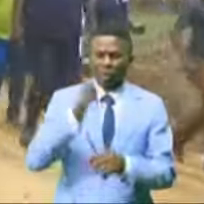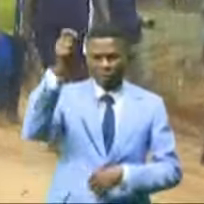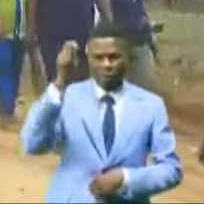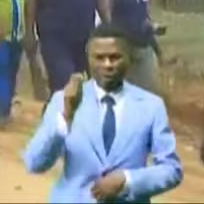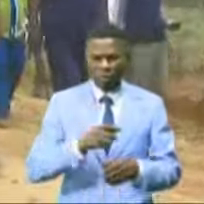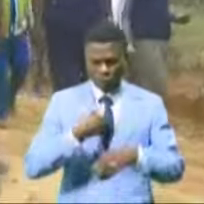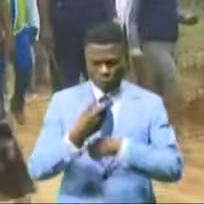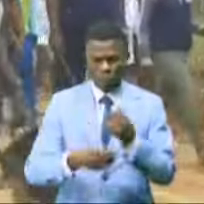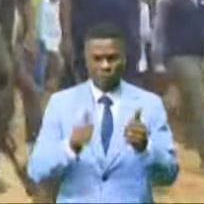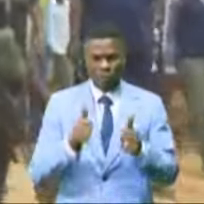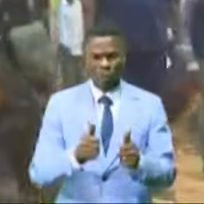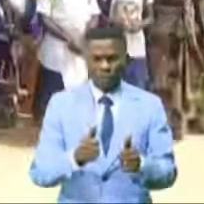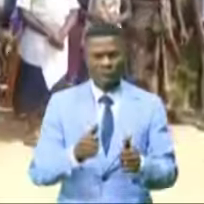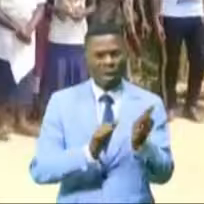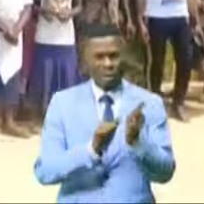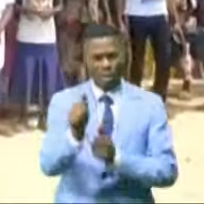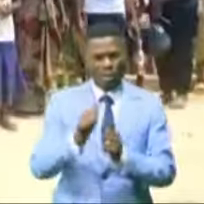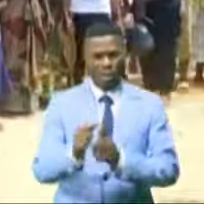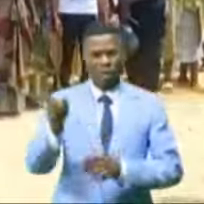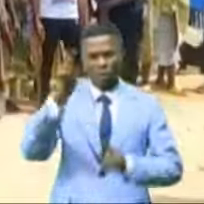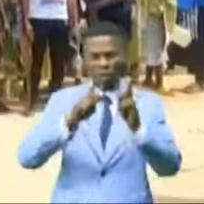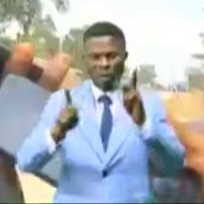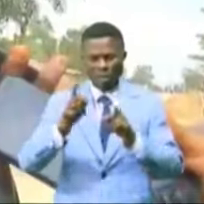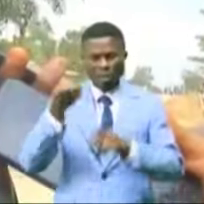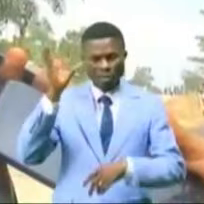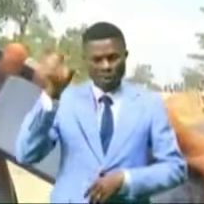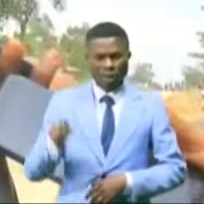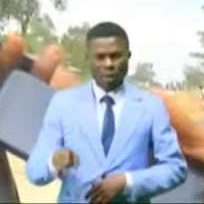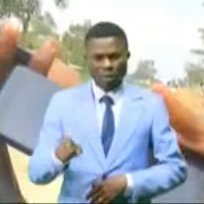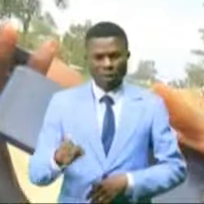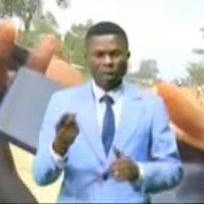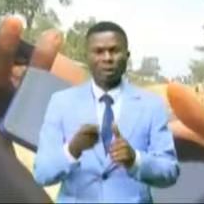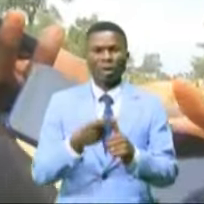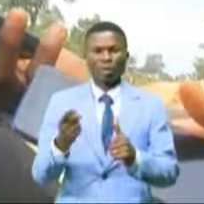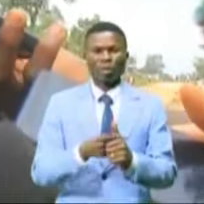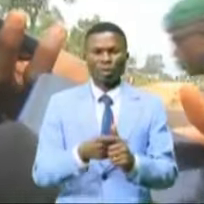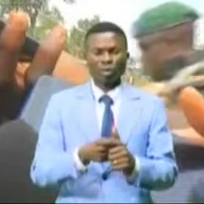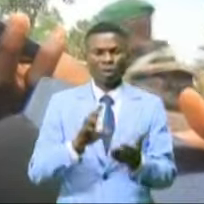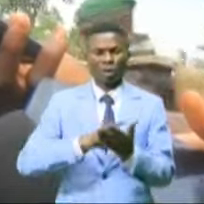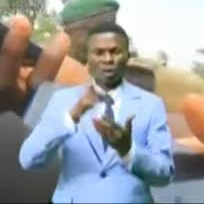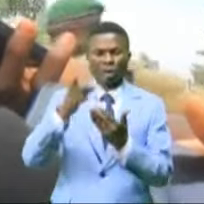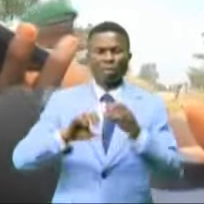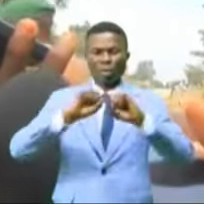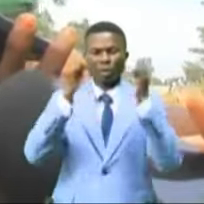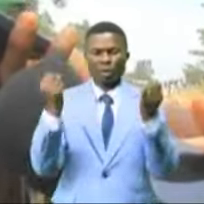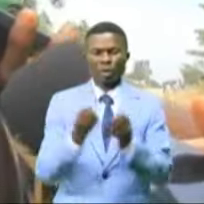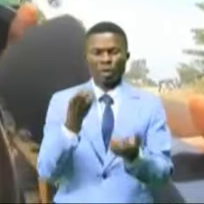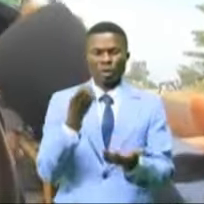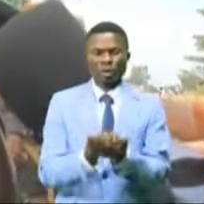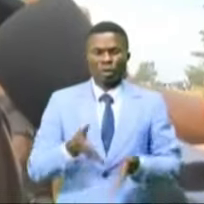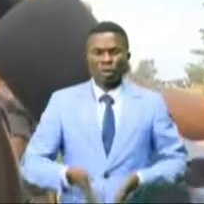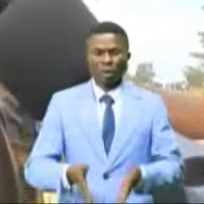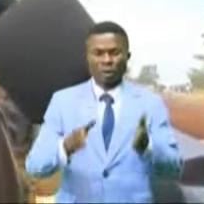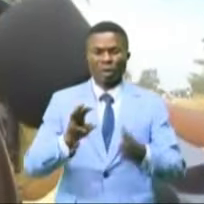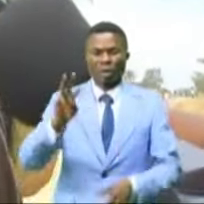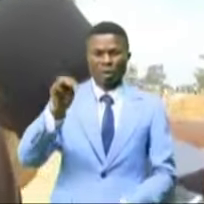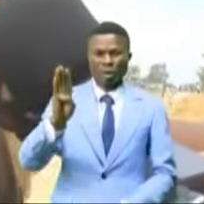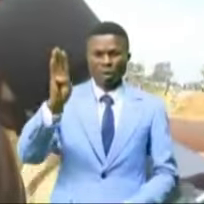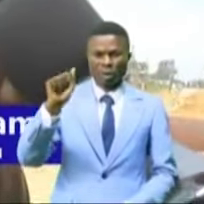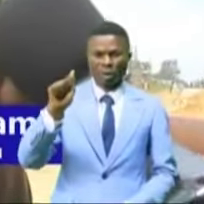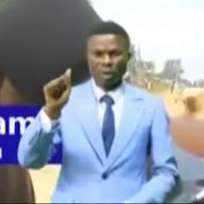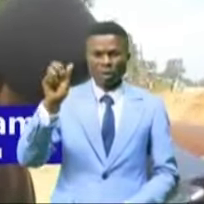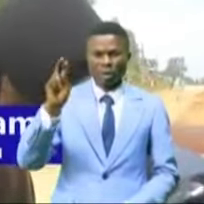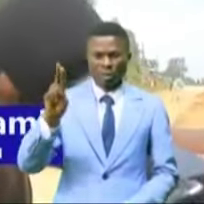de la praticabilité de cette route par les populations riveraines. D'abord, sur le plan socio-économique, la route Mbao-Kamango relie